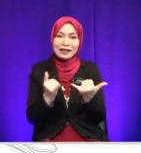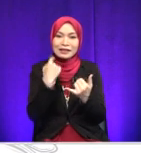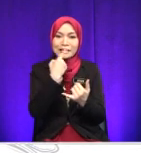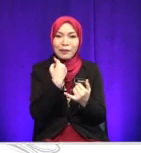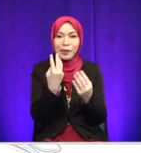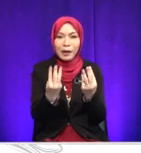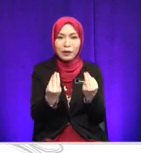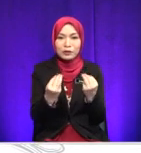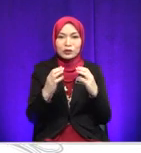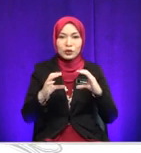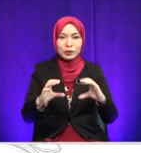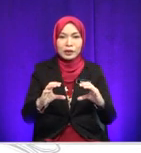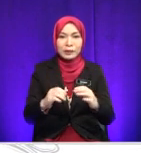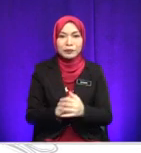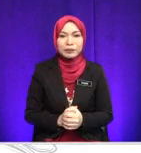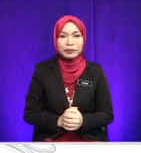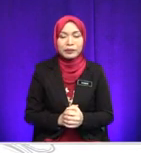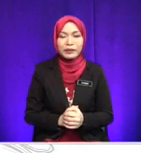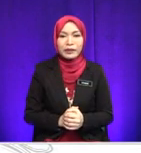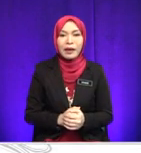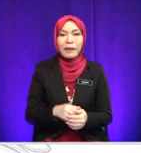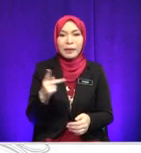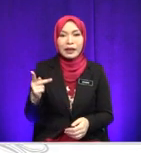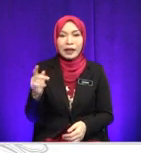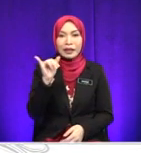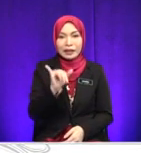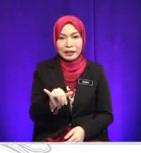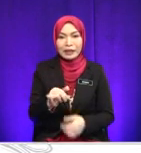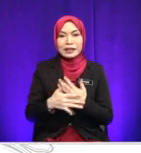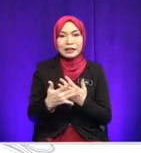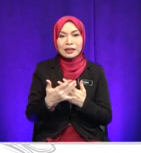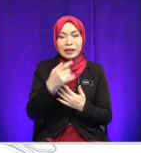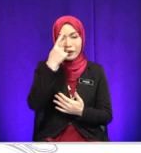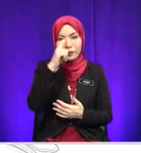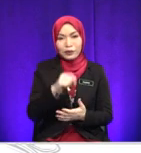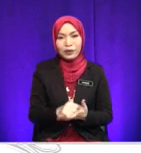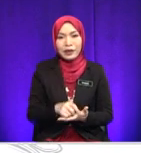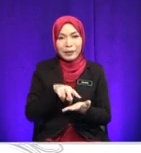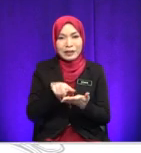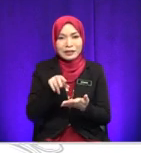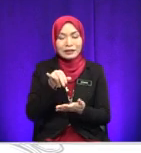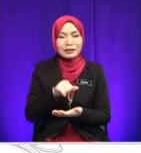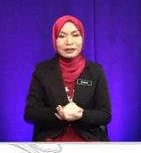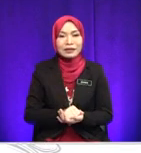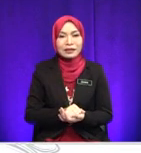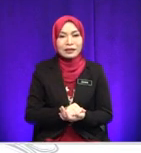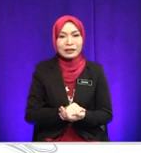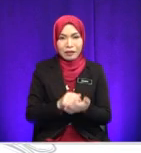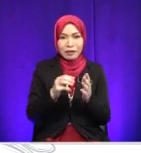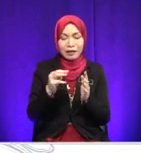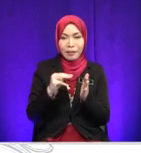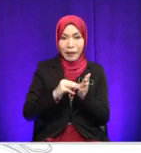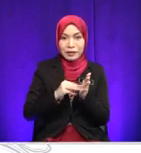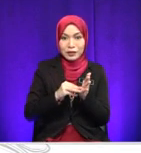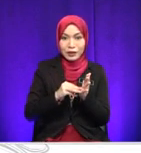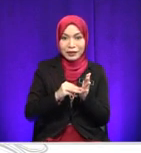Perkara yang sudah saya ketahui sebelum membaca ialah bangunan Kementerian Luar Negeri terletak di Putrajaya. Selain itu, di depan